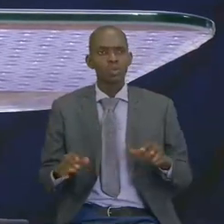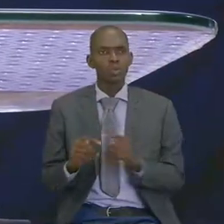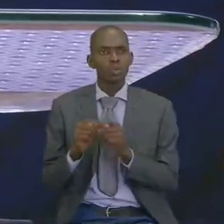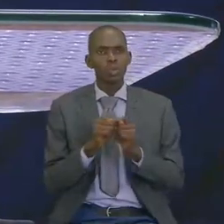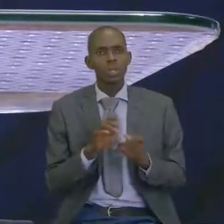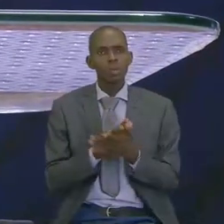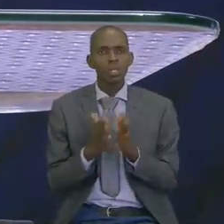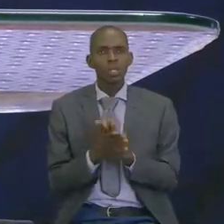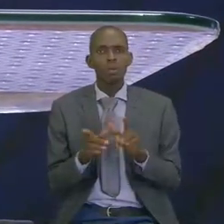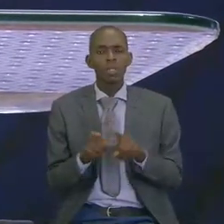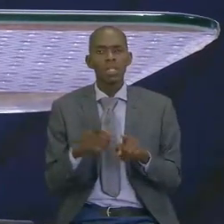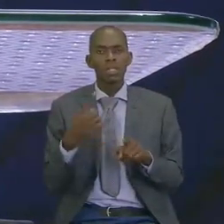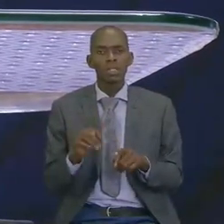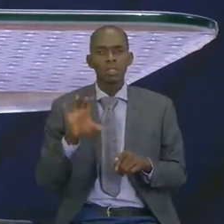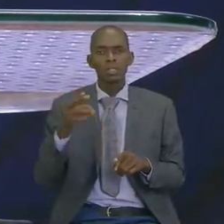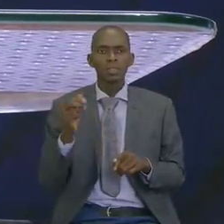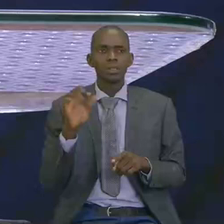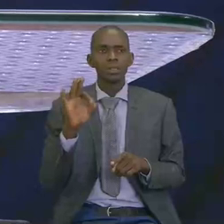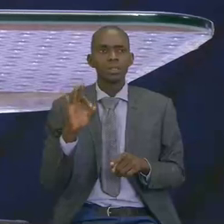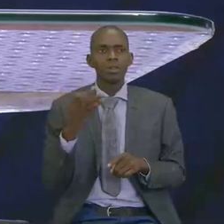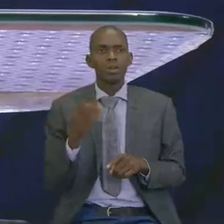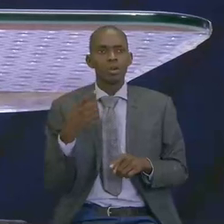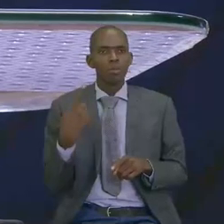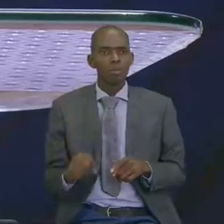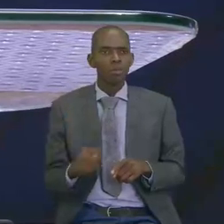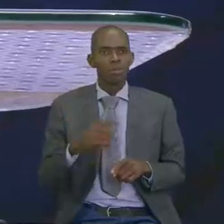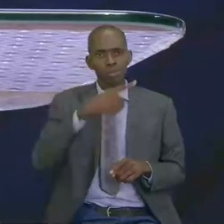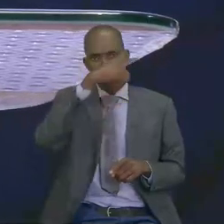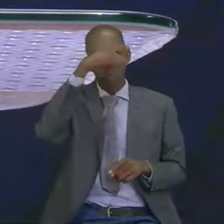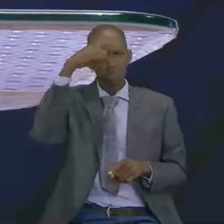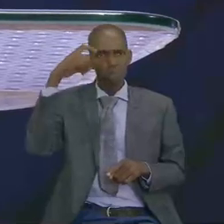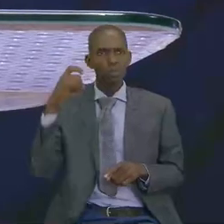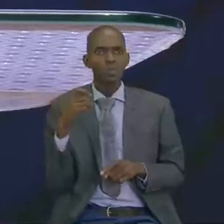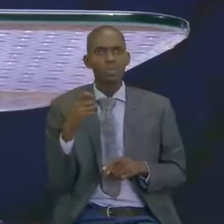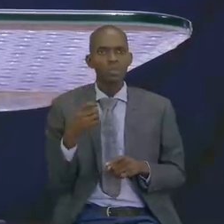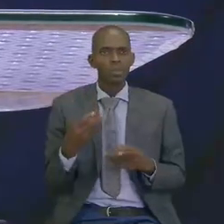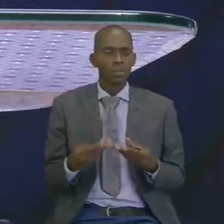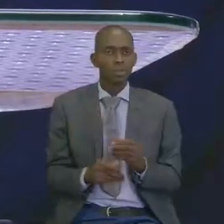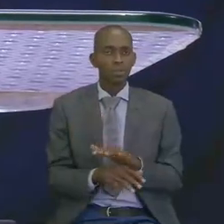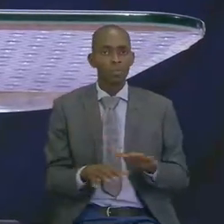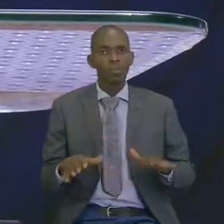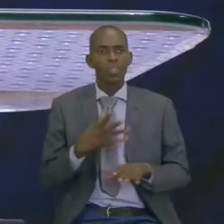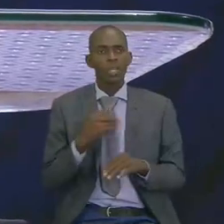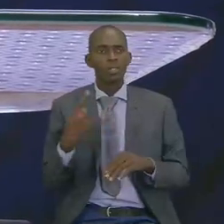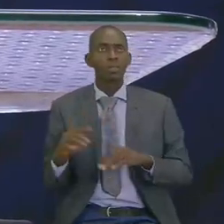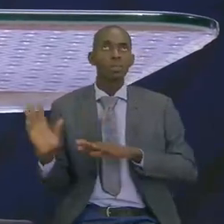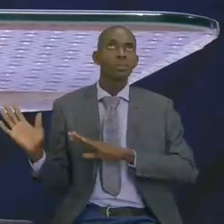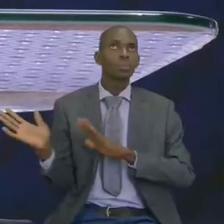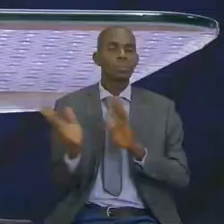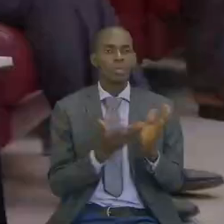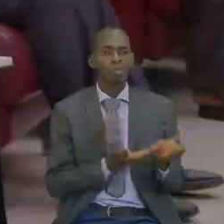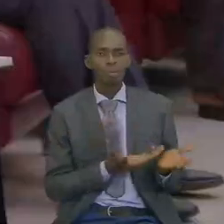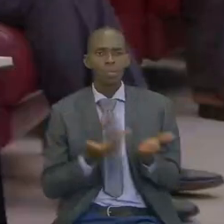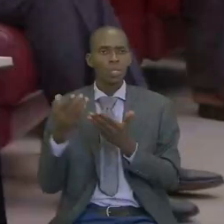ensemble et devint comme la balle qui s'échappe d'une aire en été. Le vent